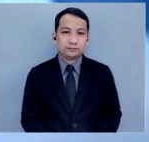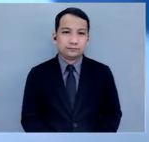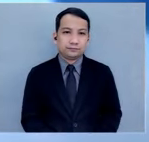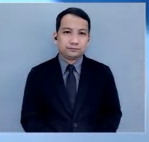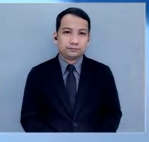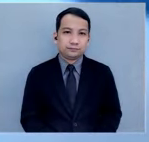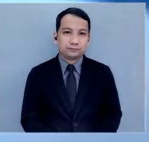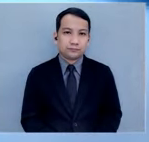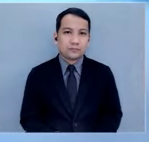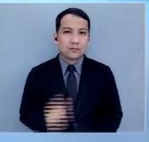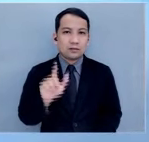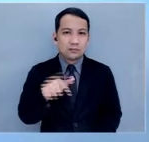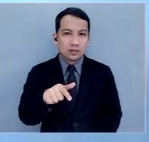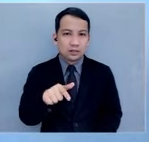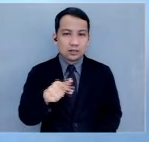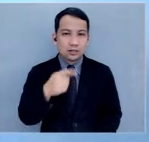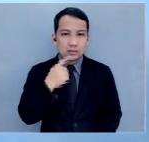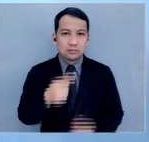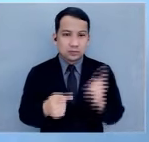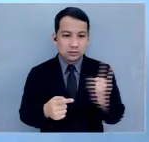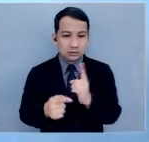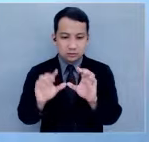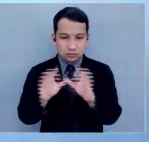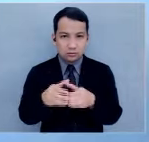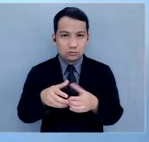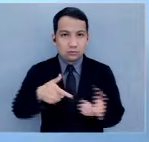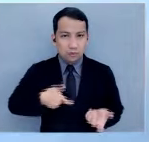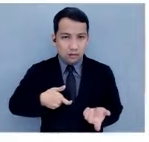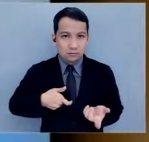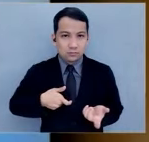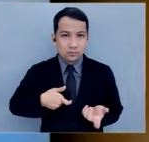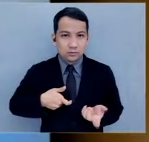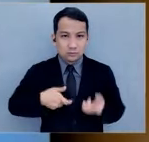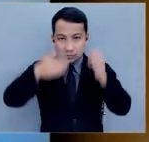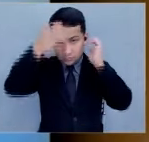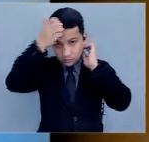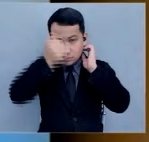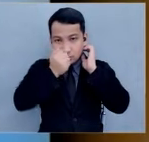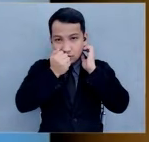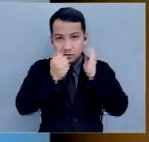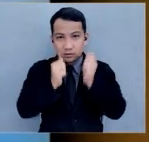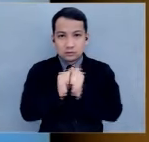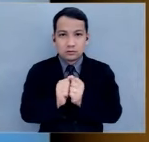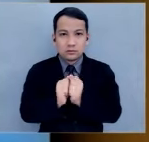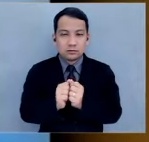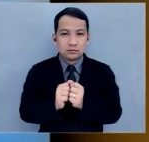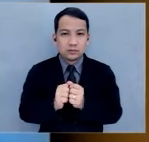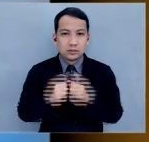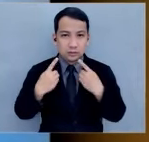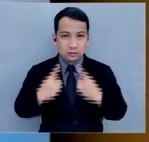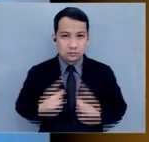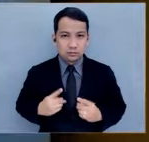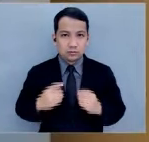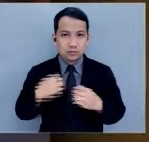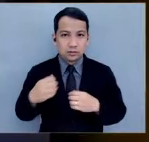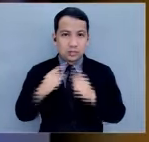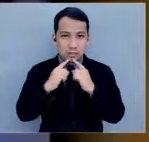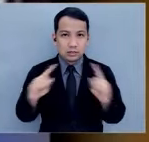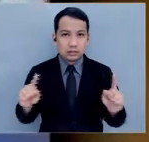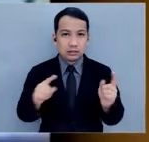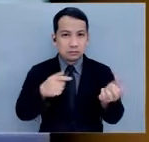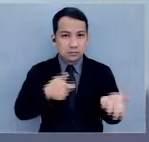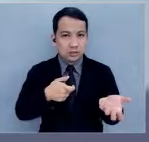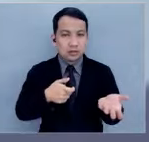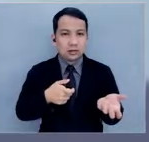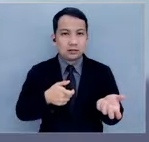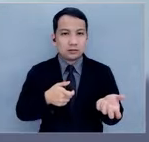Maya-maya pa, dumating ang isang grupo ng armadong lalaking may takip ang muka. Kasama mga naka-base police, nagdeklara sila ng hold up.